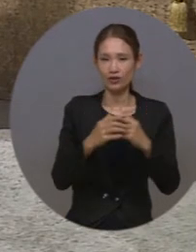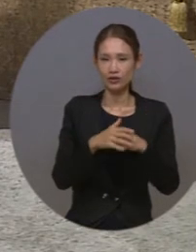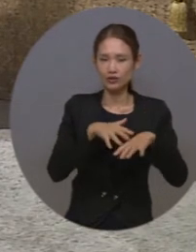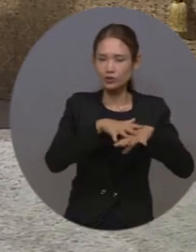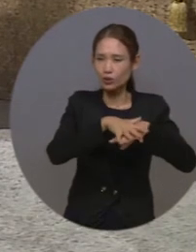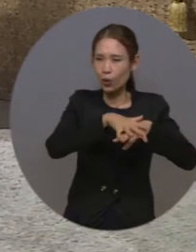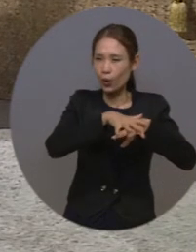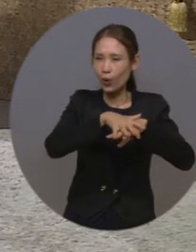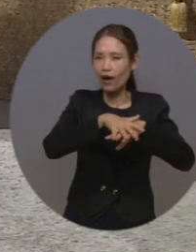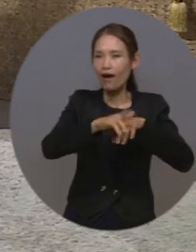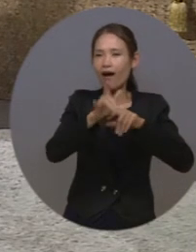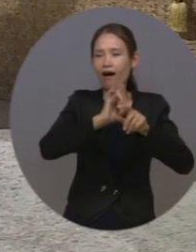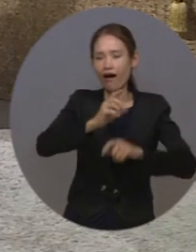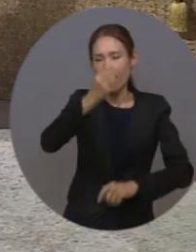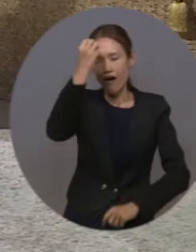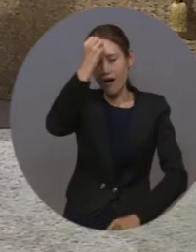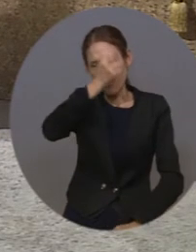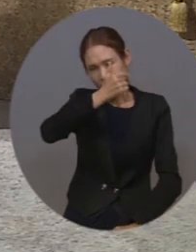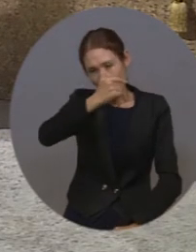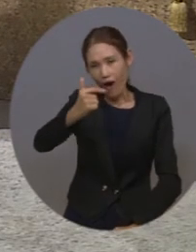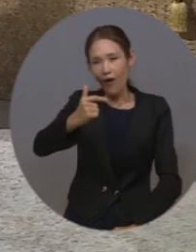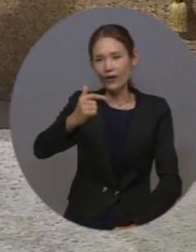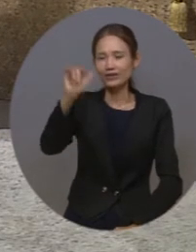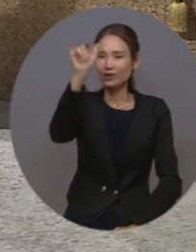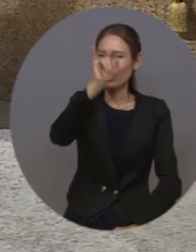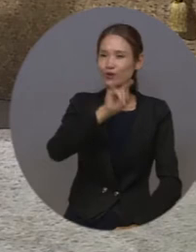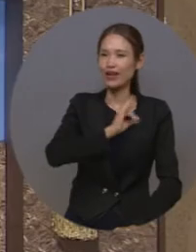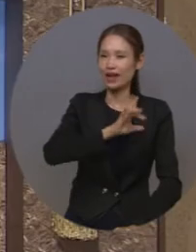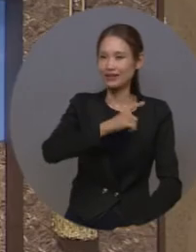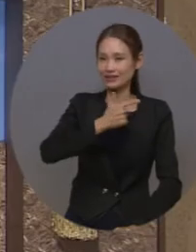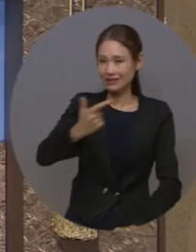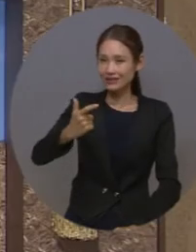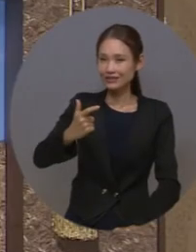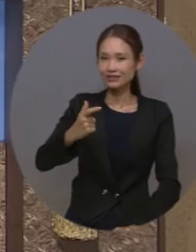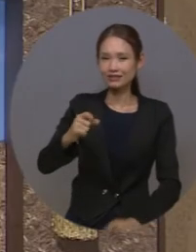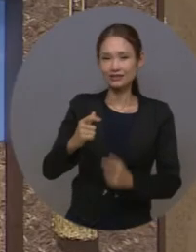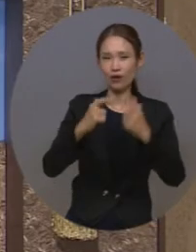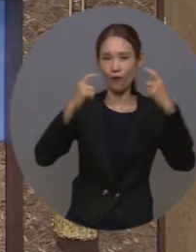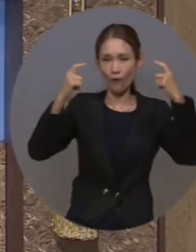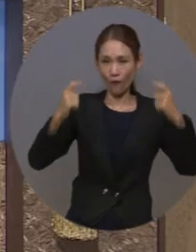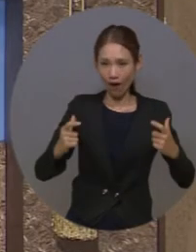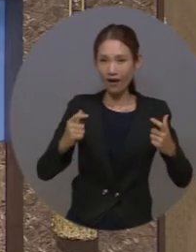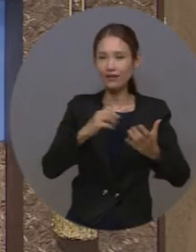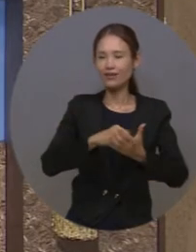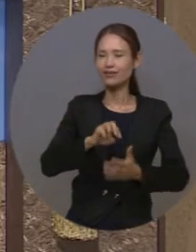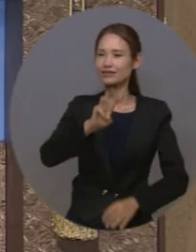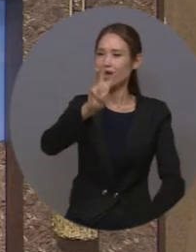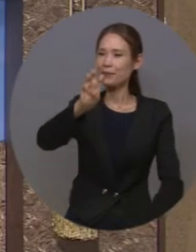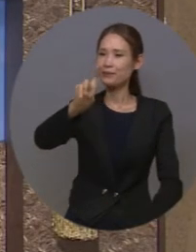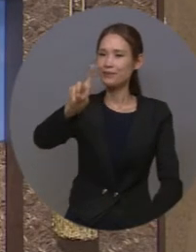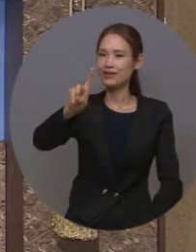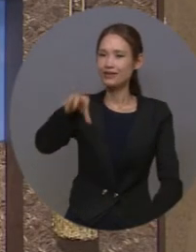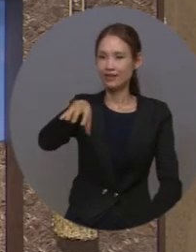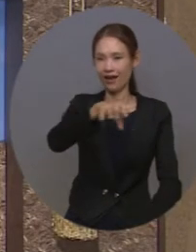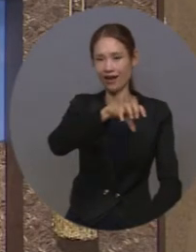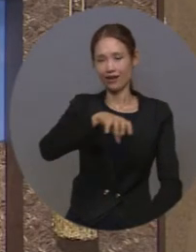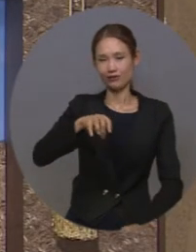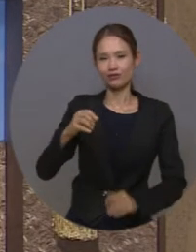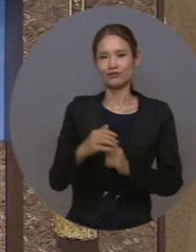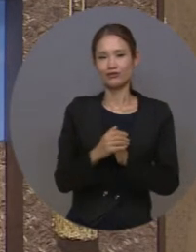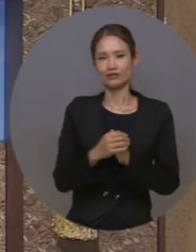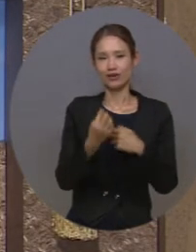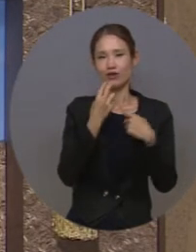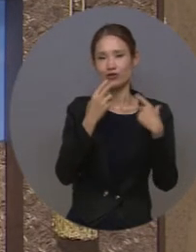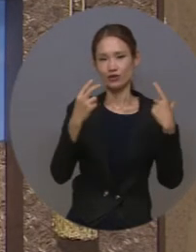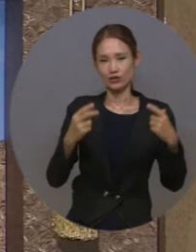경기도 조직이 상당히 큽니다. 전국에서 가장 큰 광역 도로서 그렇죠. 31개 시군이 있고요. 예. 경기도의